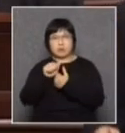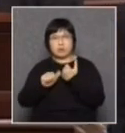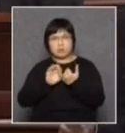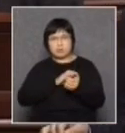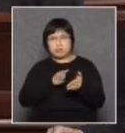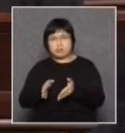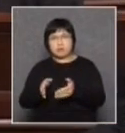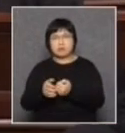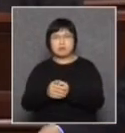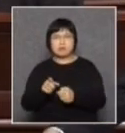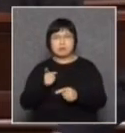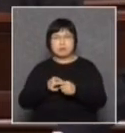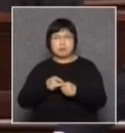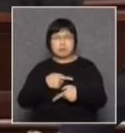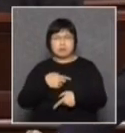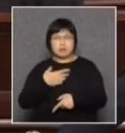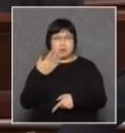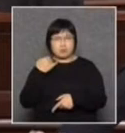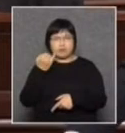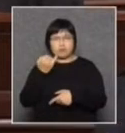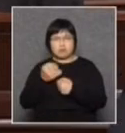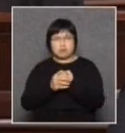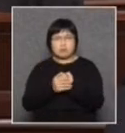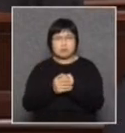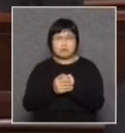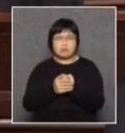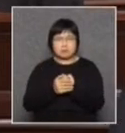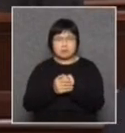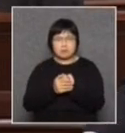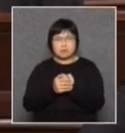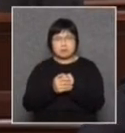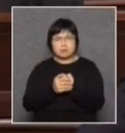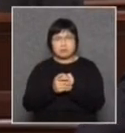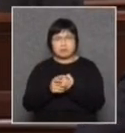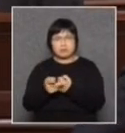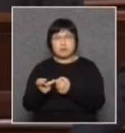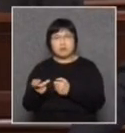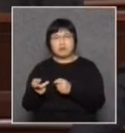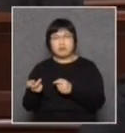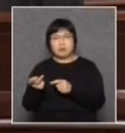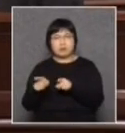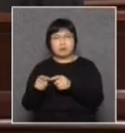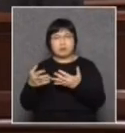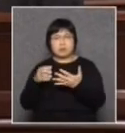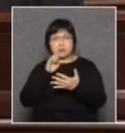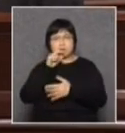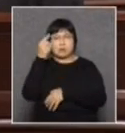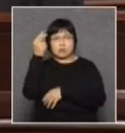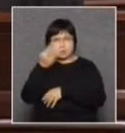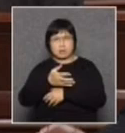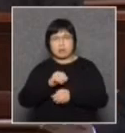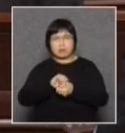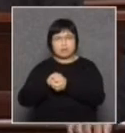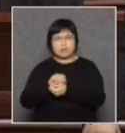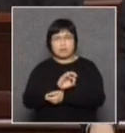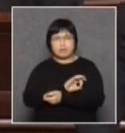因為有沒有荒謬得過這樣呢？至於兩位同事提過的、啊、不下數次這個所謂不合作運動